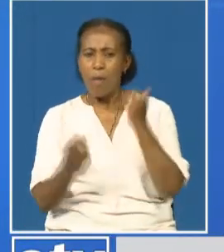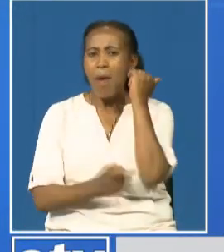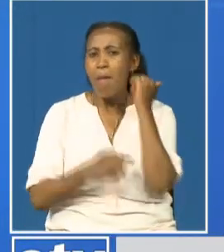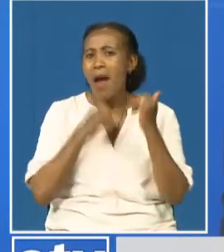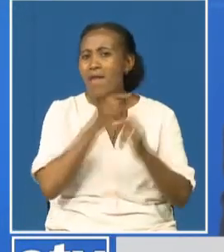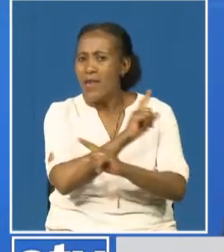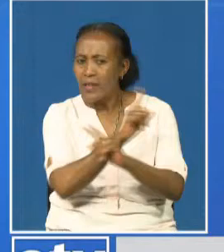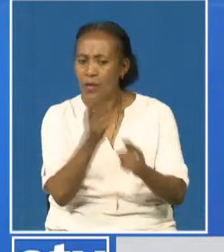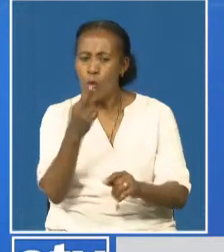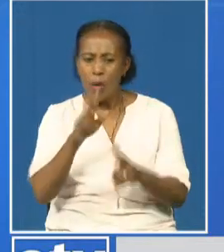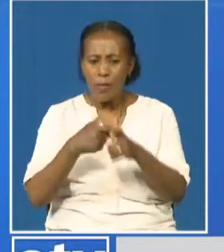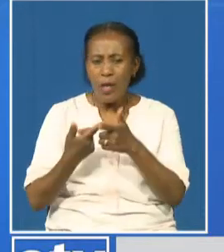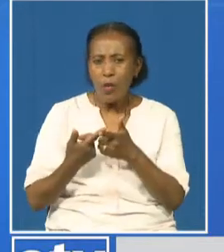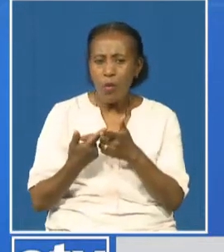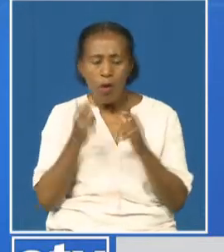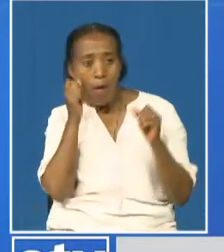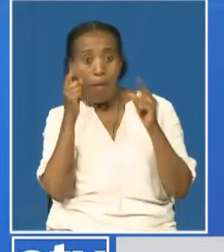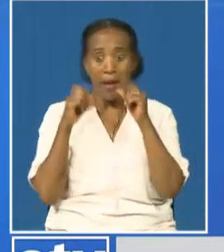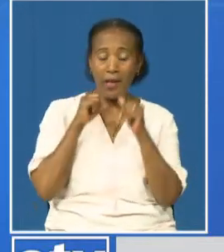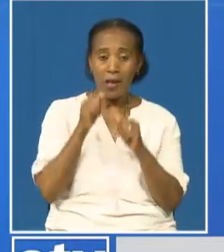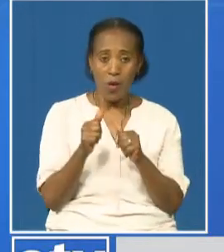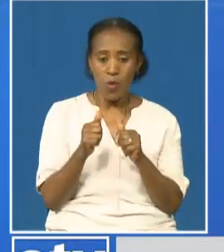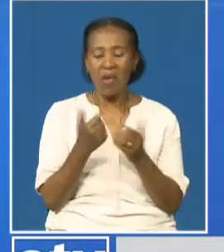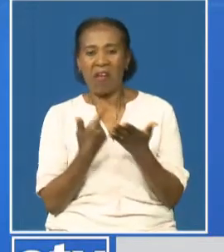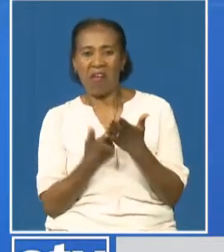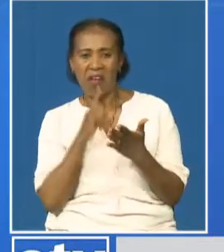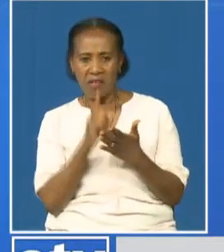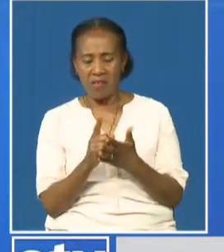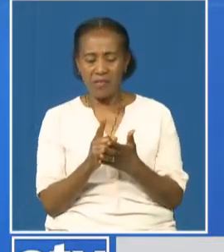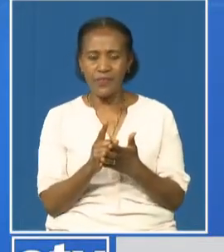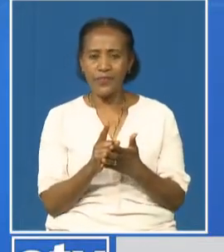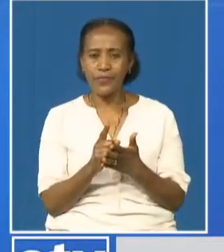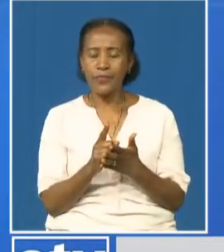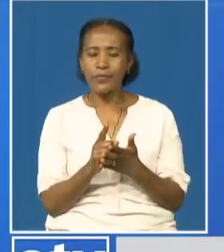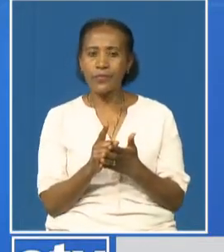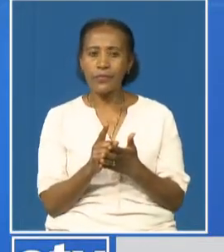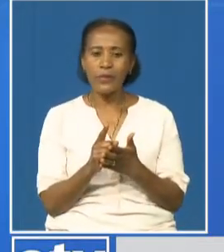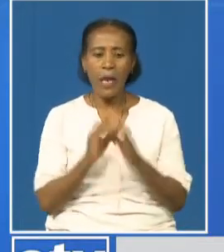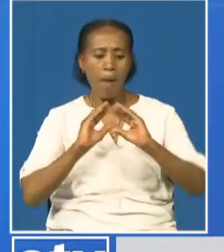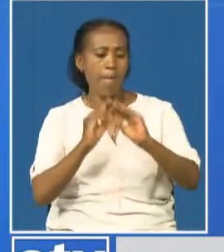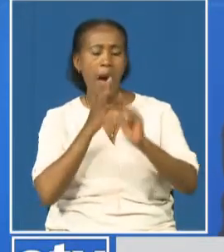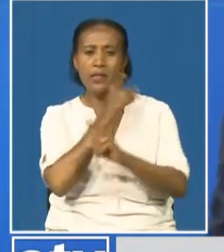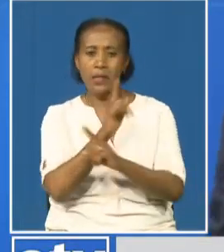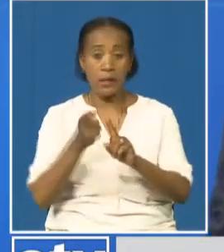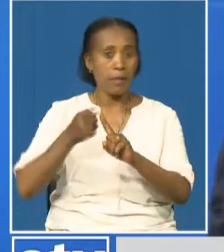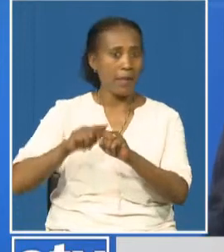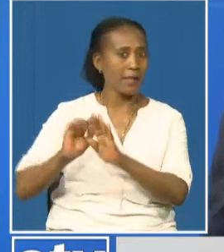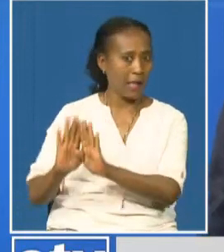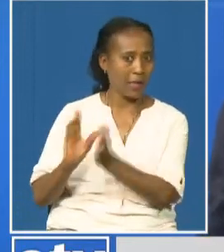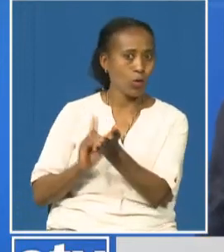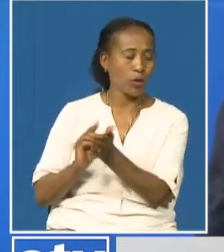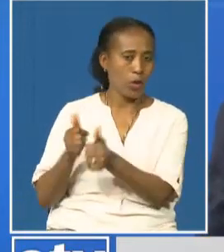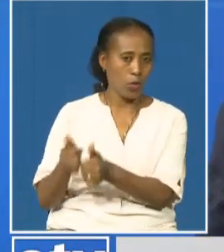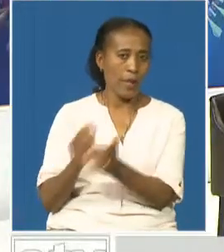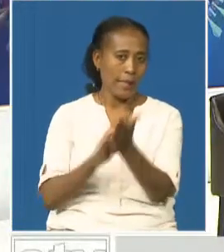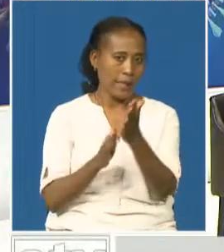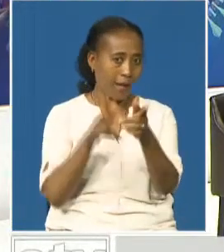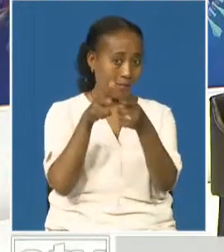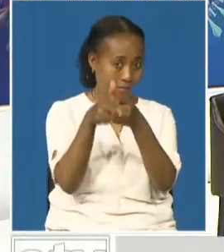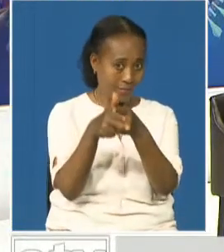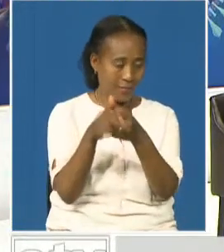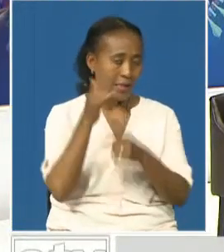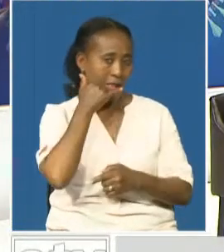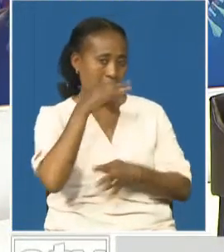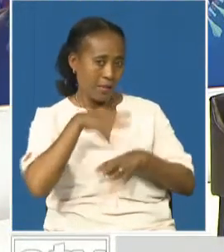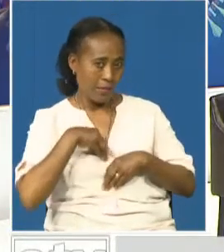የማይፈትን ወይም ደግሞ የማያነቃቃ ስቲሙሌት የማያደርግ የማያስተምር እንመለሳለን። ዶክተር እዚ ላይ ይቅርታ ስላቋረጥኩት